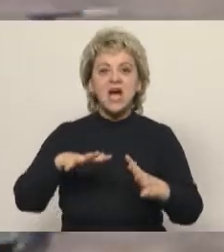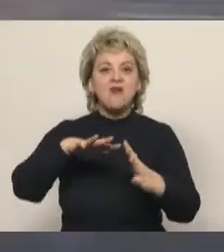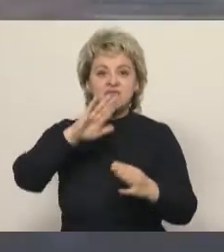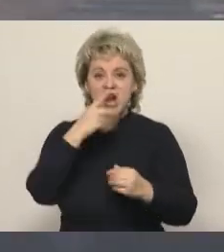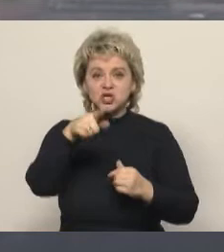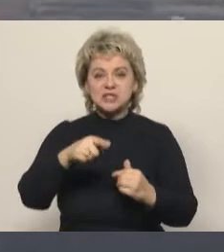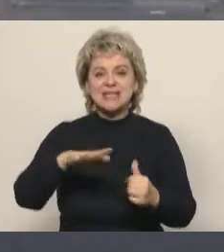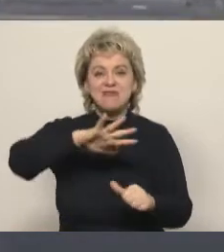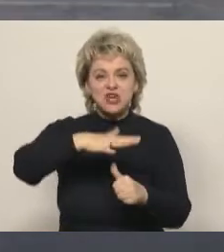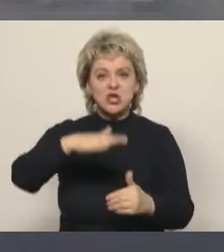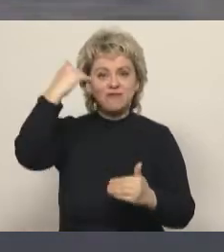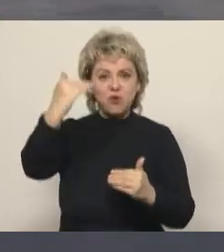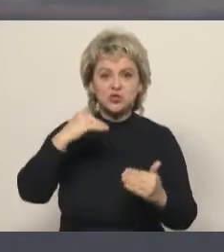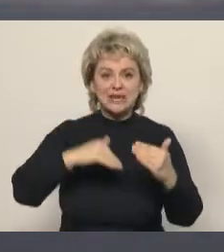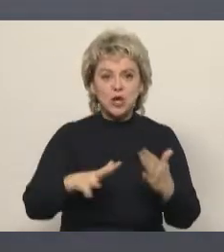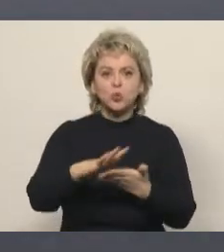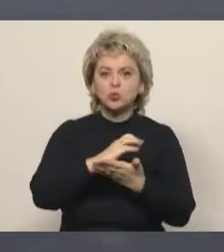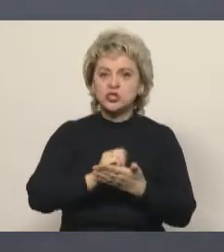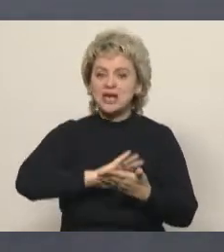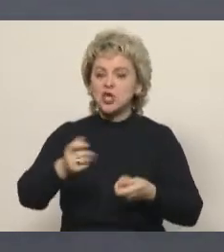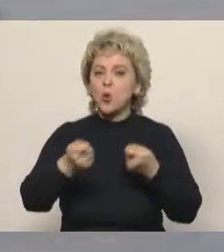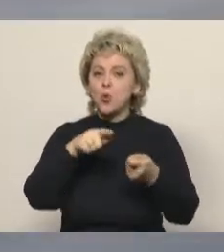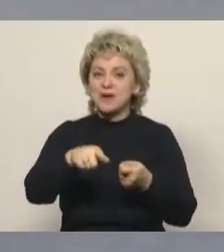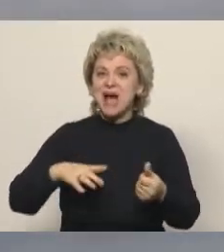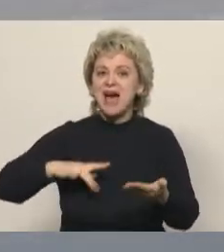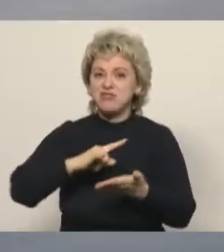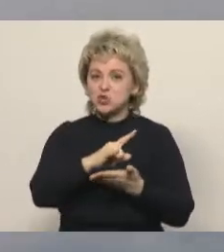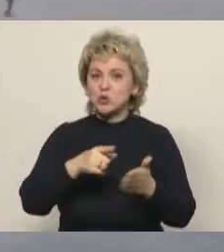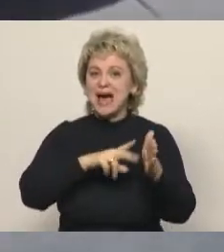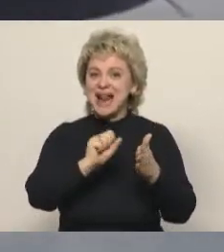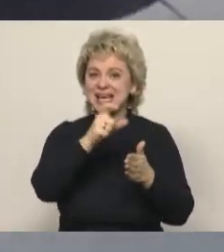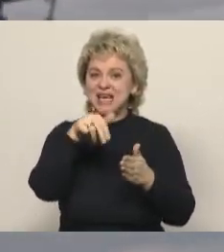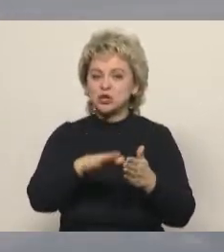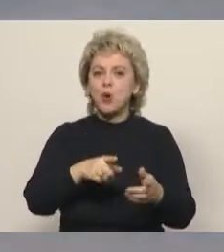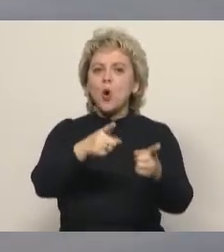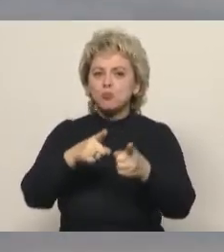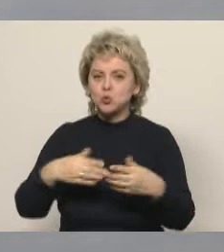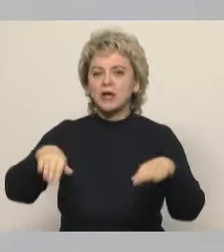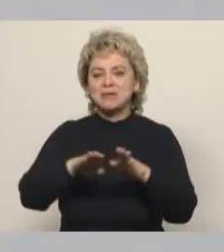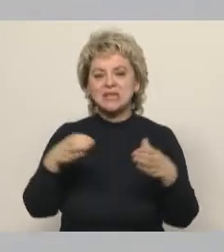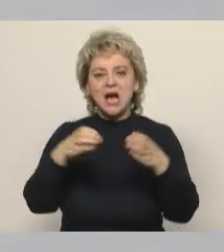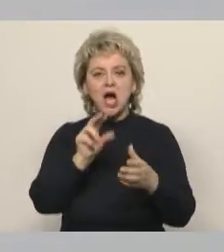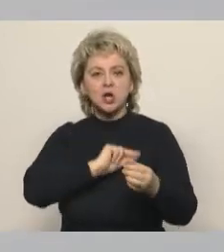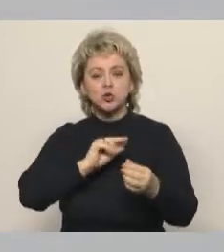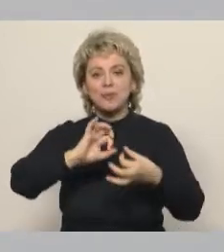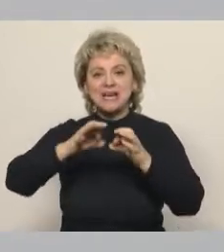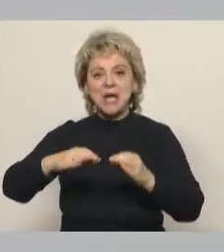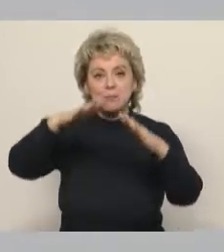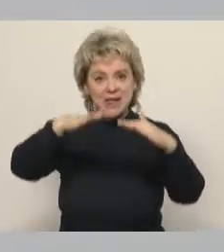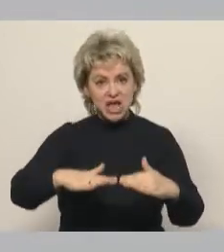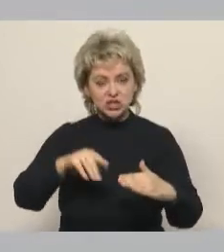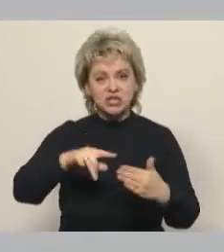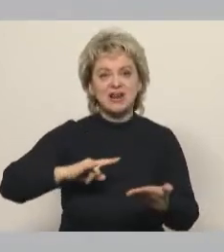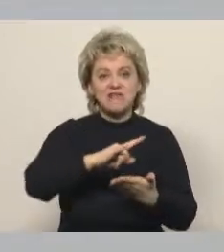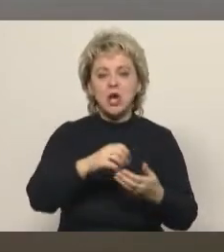Вражеские машины в воздухе и на земле уничтожают неуправляемыми авиационными ракетами и из пушек. Также экипажи отработали элементы пилотирования